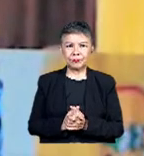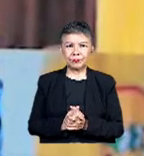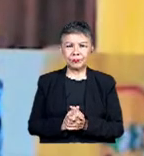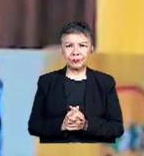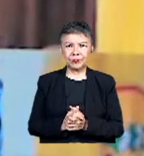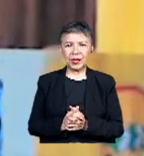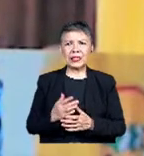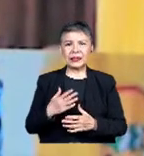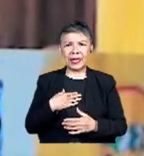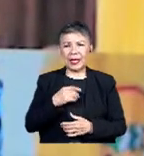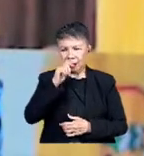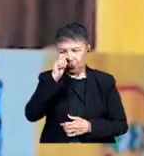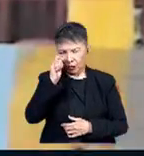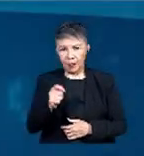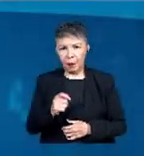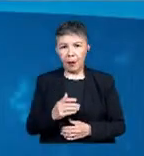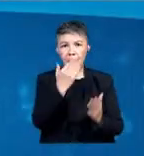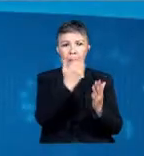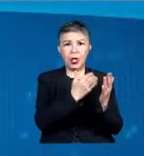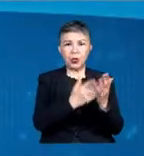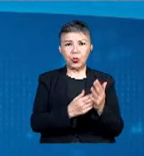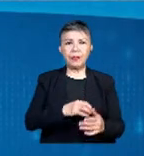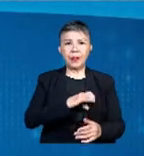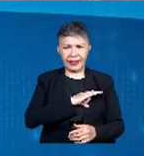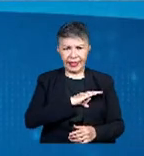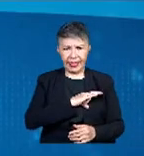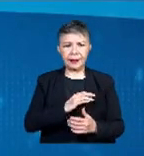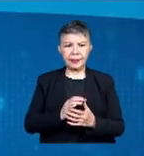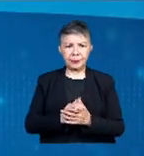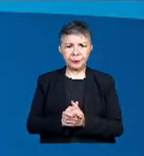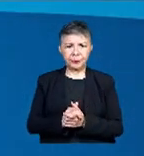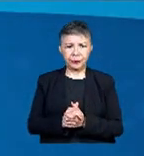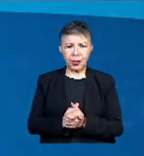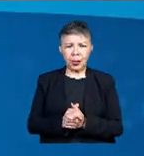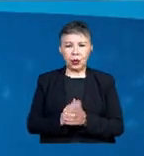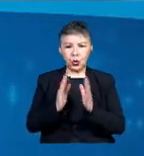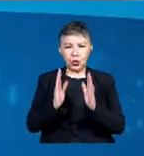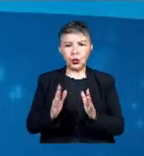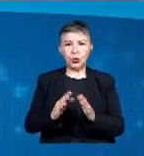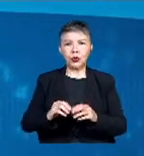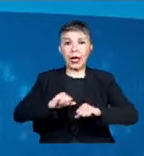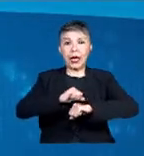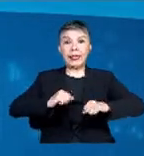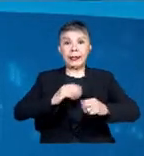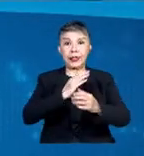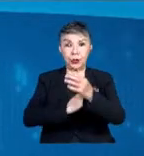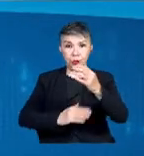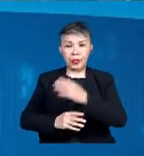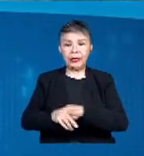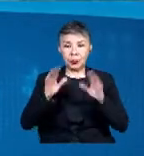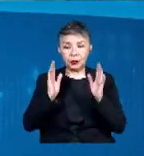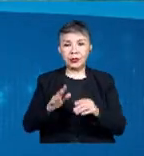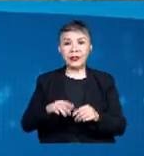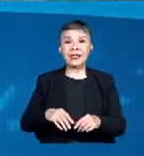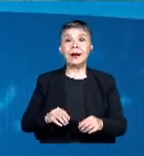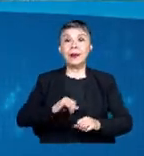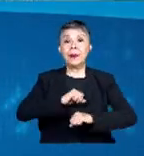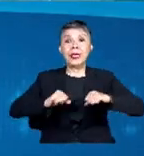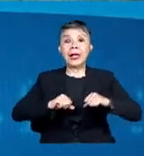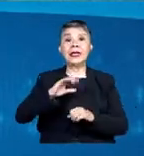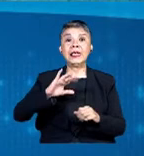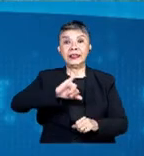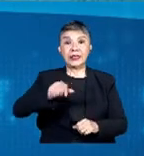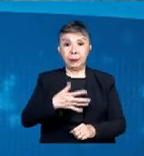yang kita lakukan di Kota Jayapura dengan Pemda untuk disabilitas yang ada di Kota Jayapura. Dan